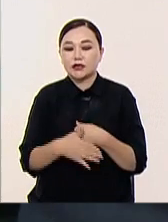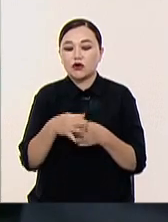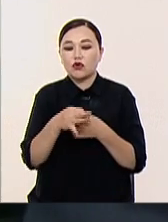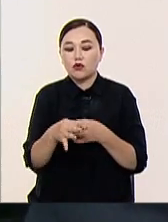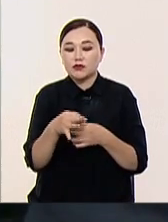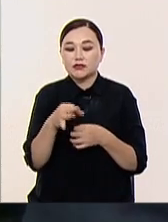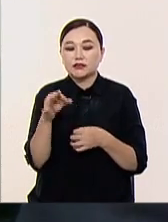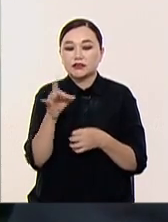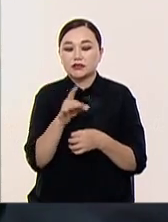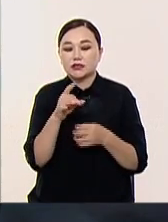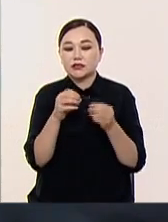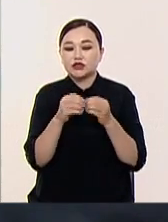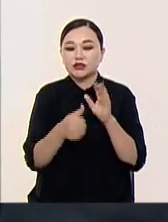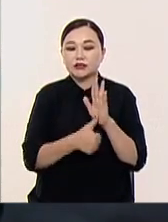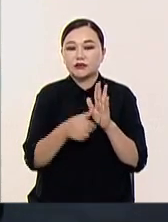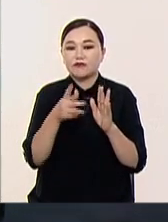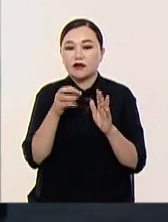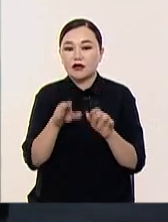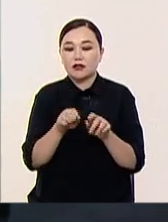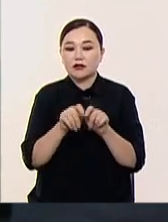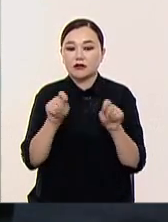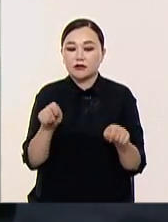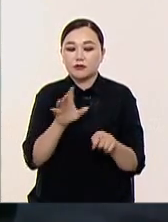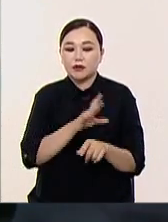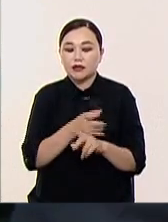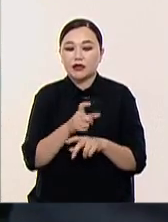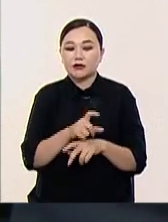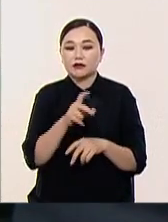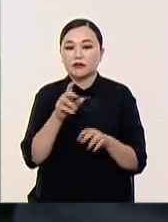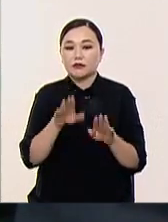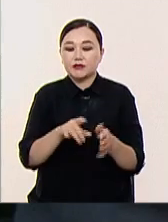бойынша 16 филиалда ашылған. Сол филиалдарға